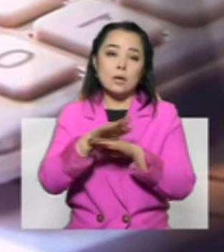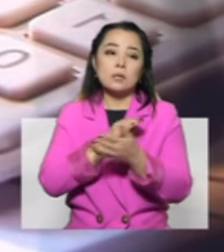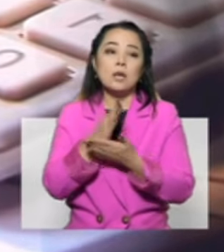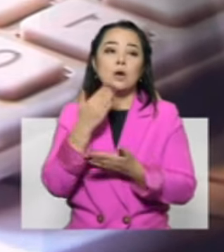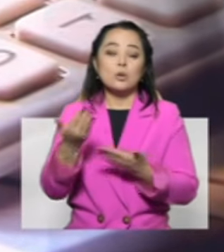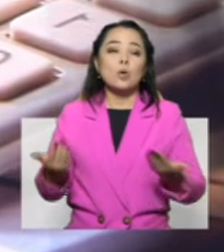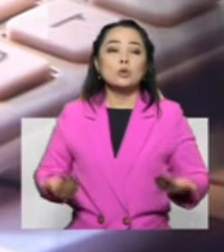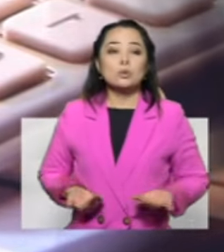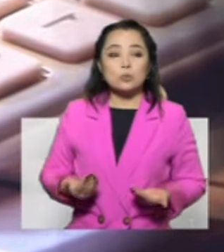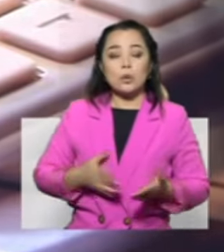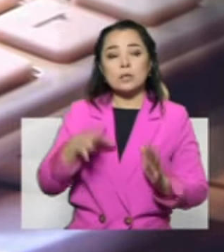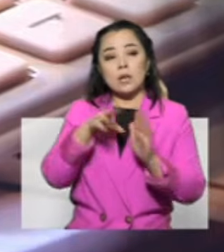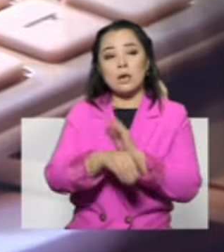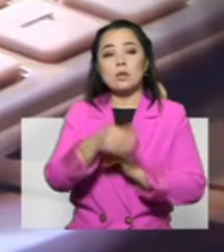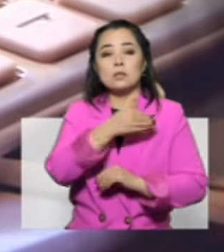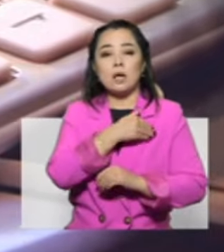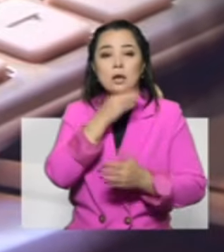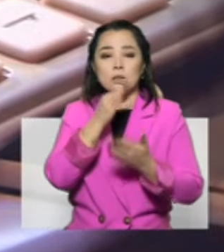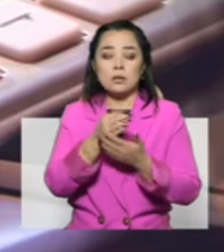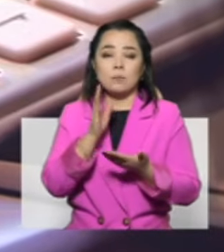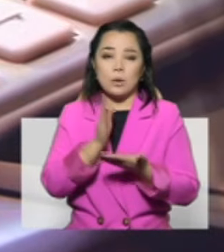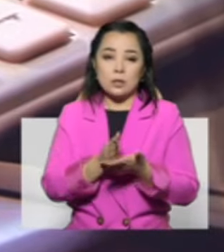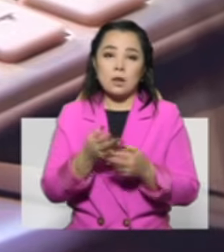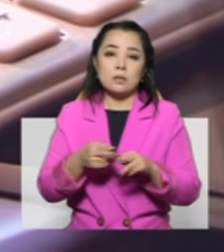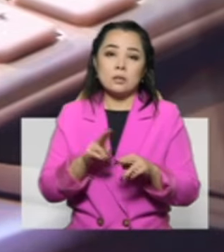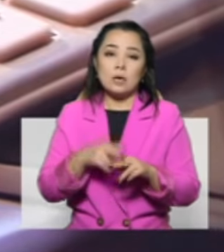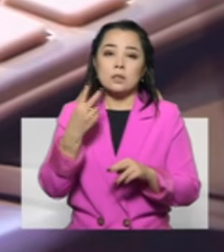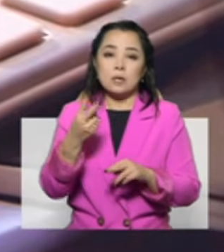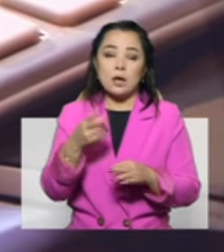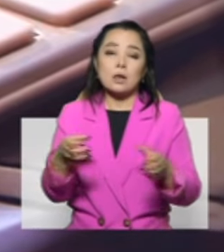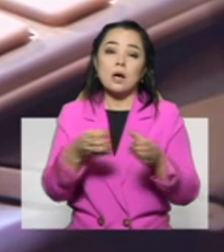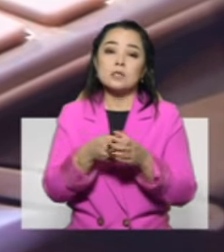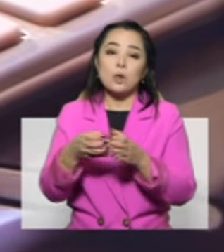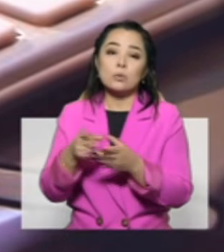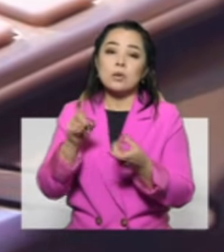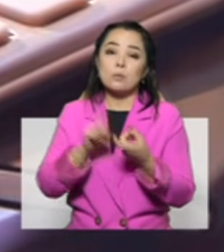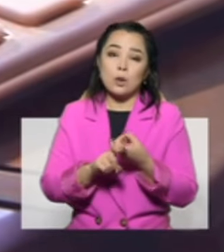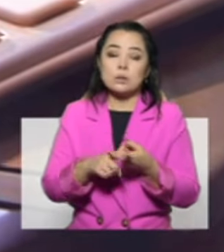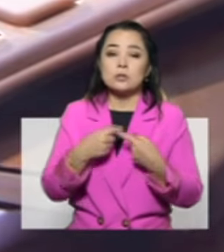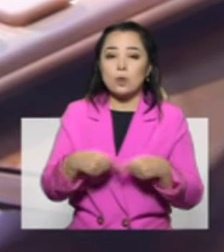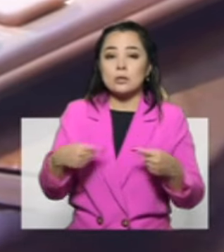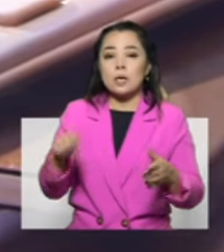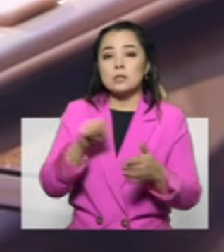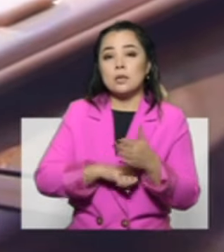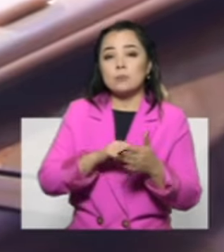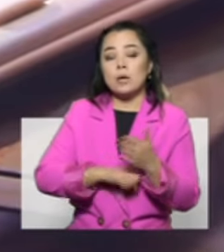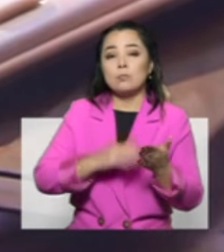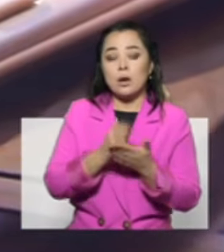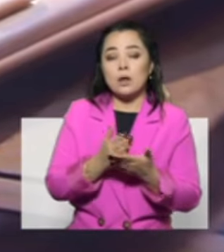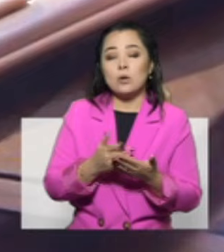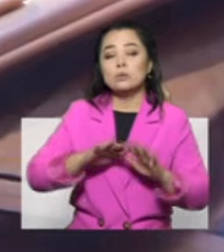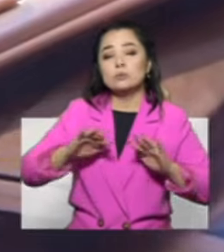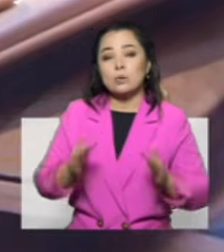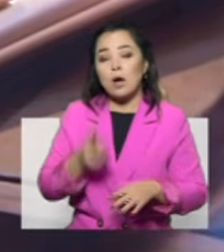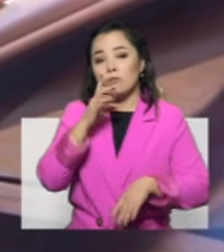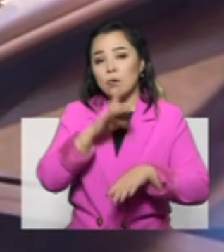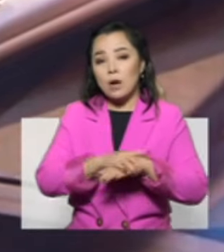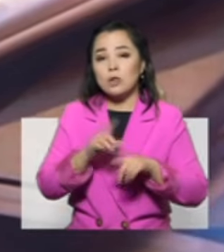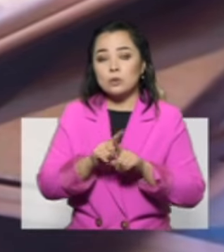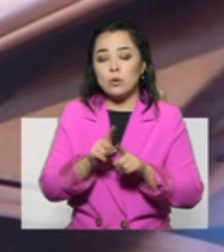қызметке тұруды армандайтындар да аз деп айта алмаймыз. Екі категория бойынша да түрлі себеп бар. Шаршатқан